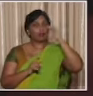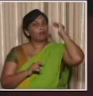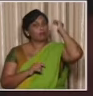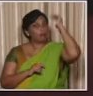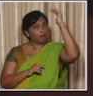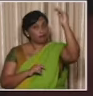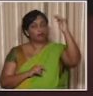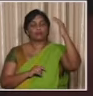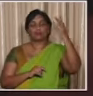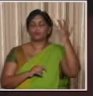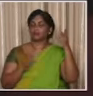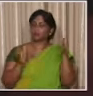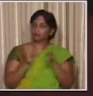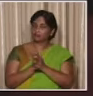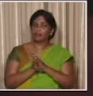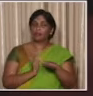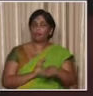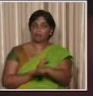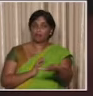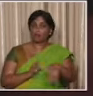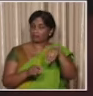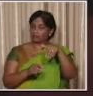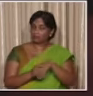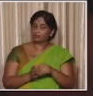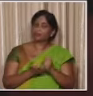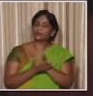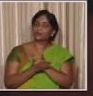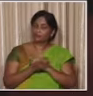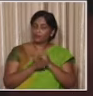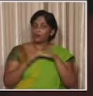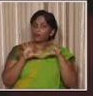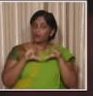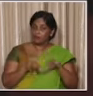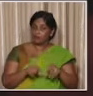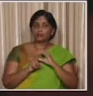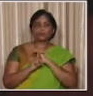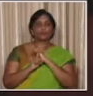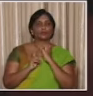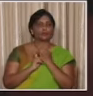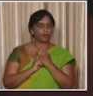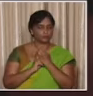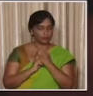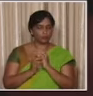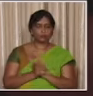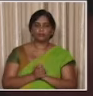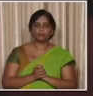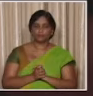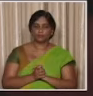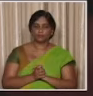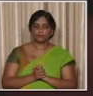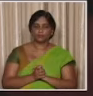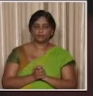අහසත් ඇතුළුව මහ පොළොව යටත් ඒ සියල්ලක්ම අයිති වෙන්නේ සංස්කෘතියටයි.